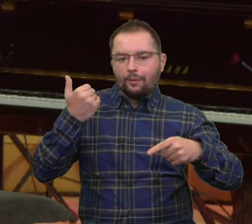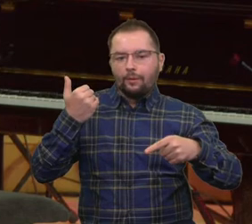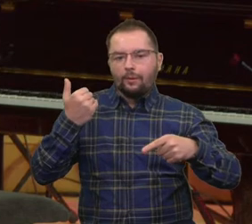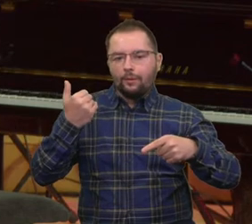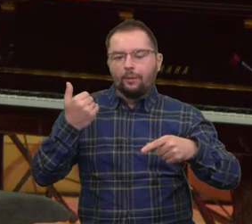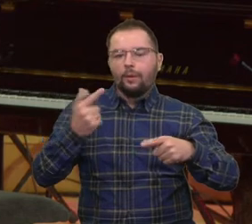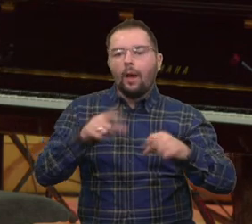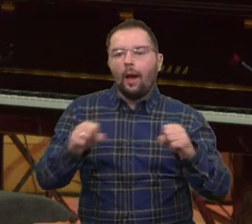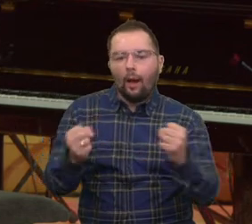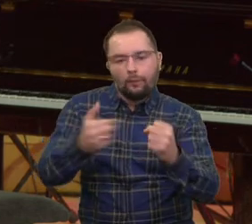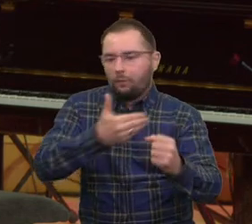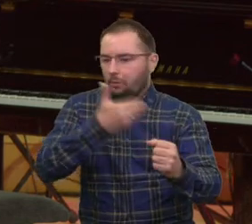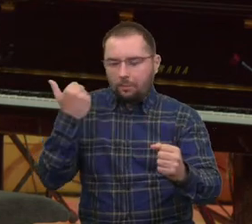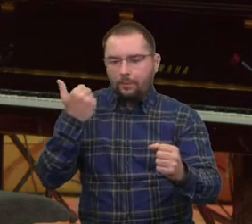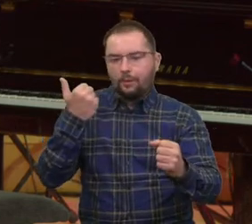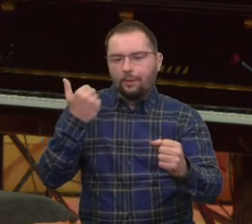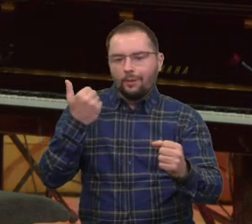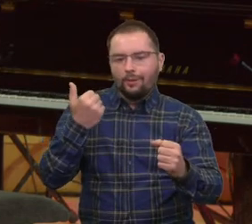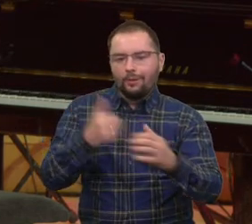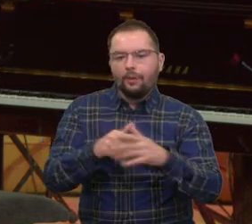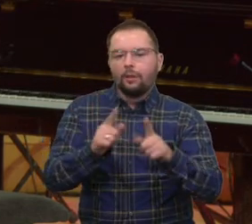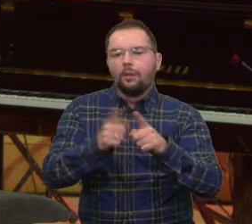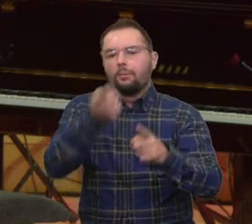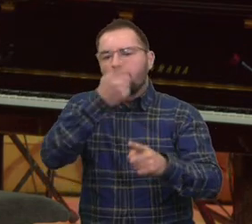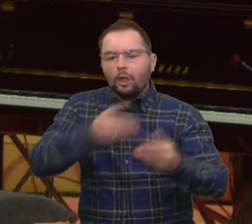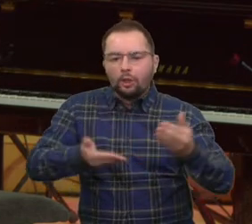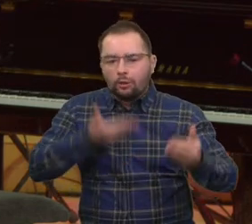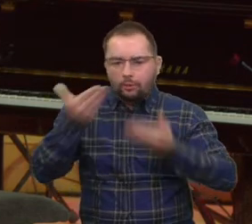obywatelskiej aktywności. Życzmy sobie